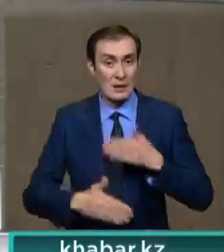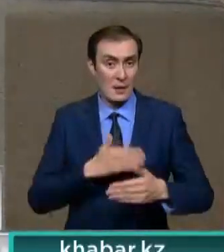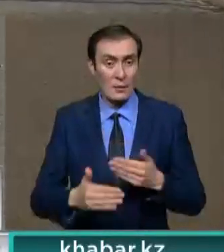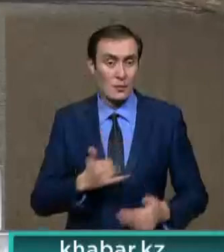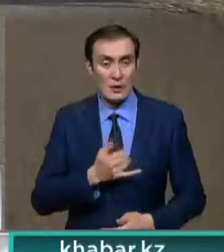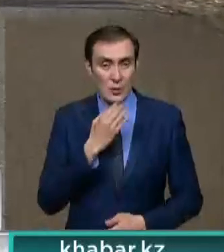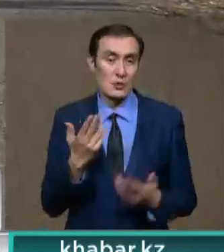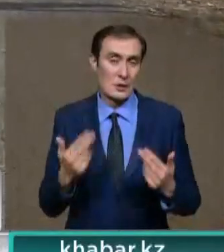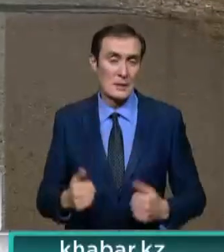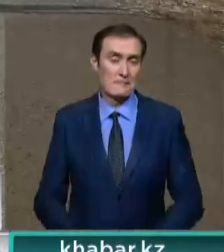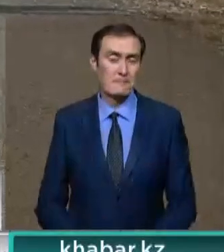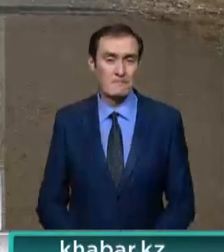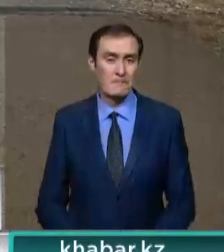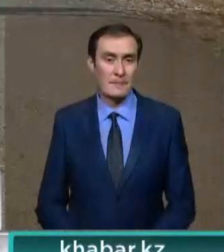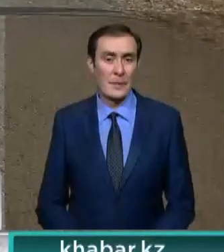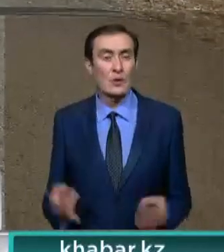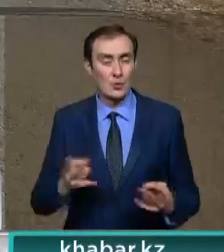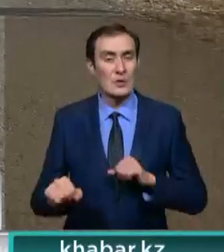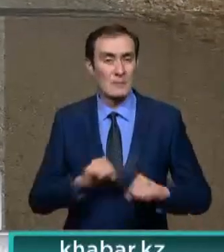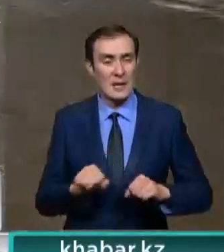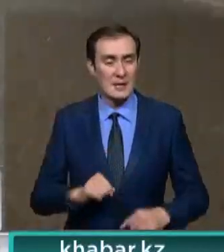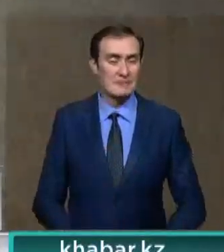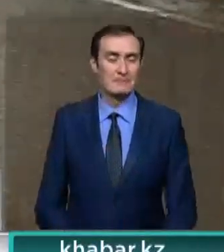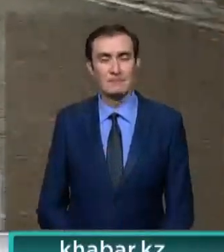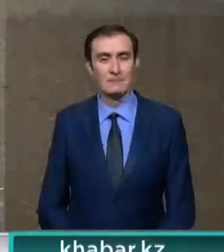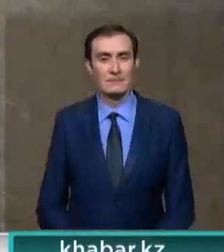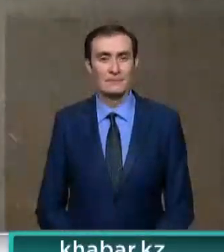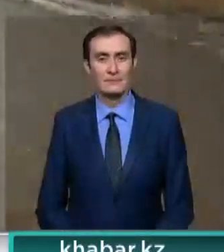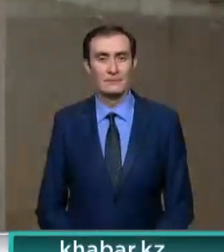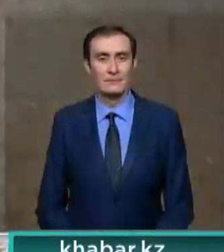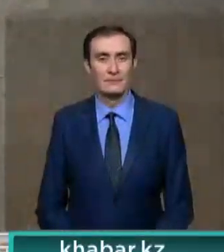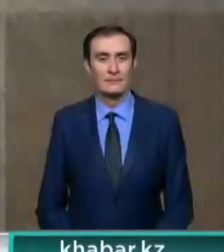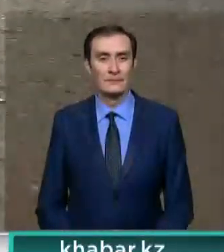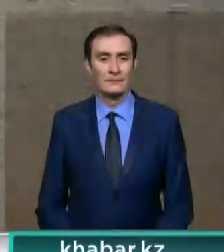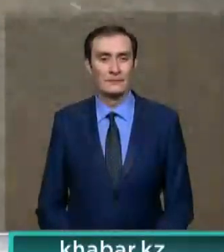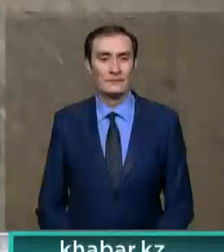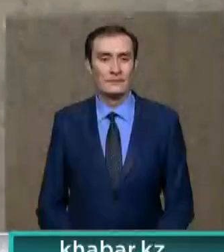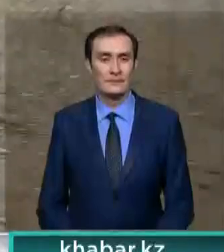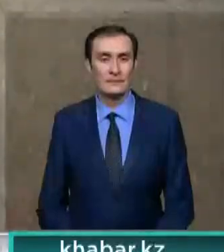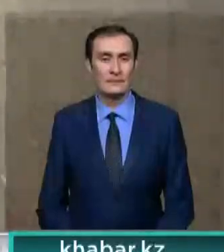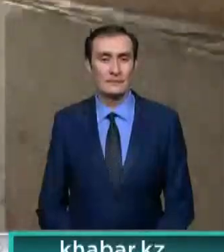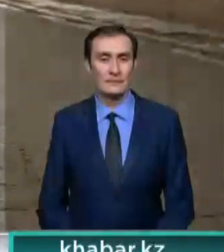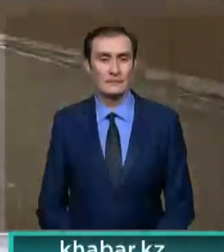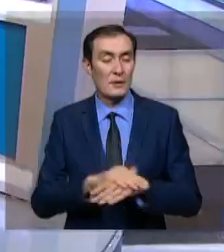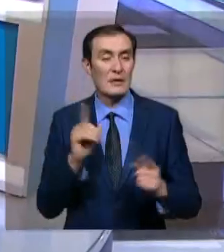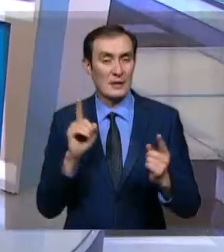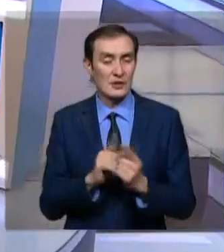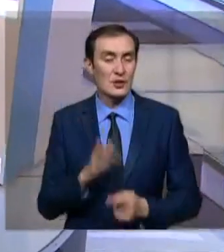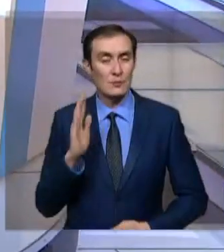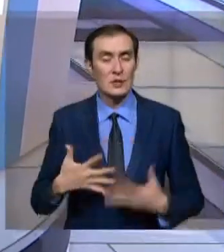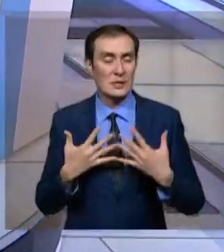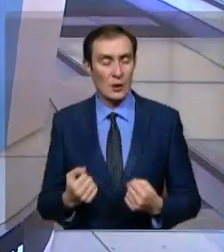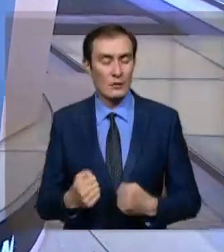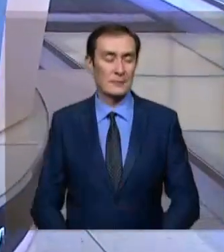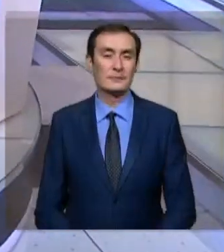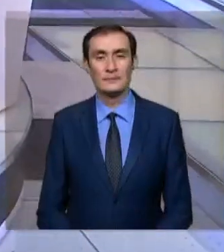да? Да. Поэтому надо бегать. Роза Сатканова, Бладжилгасов, Эльдар Аюпов. Итоги дня. Западно-Казахстанская область. Всего доброго.